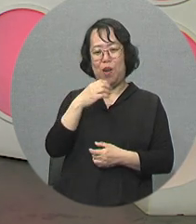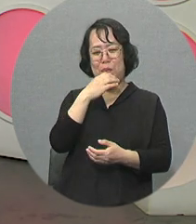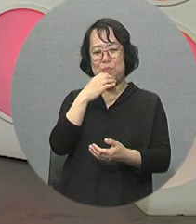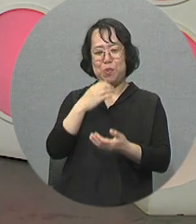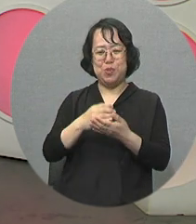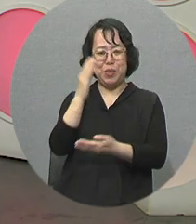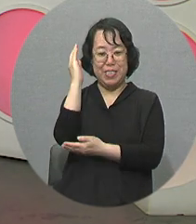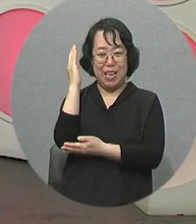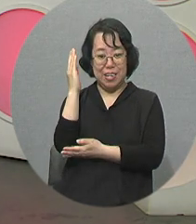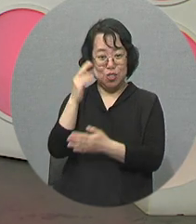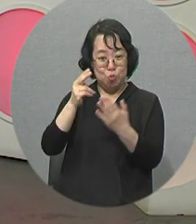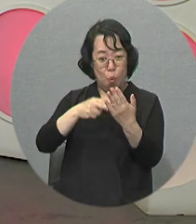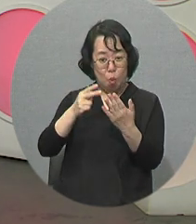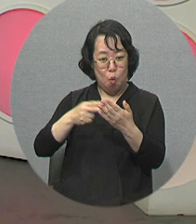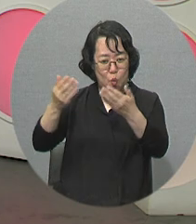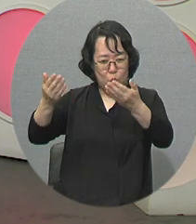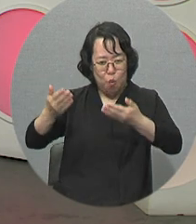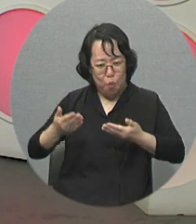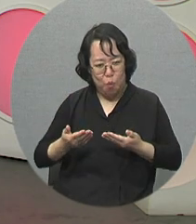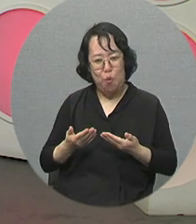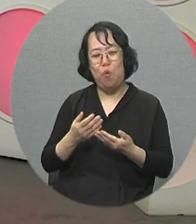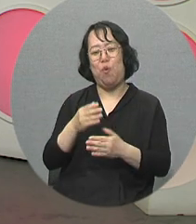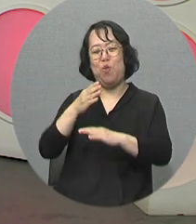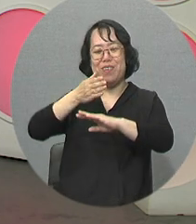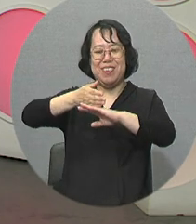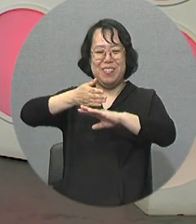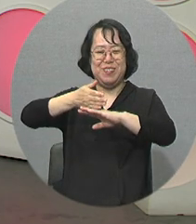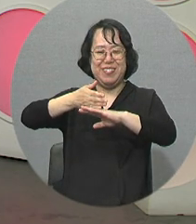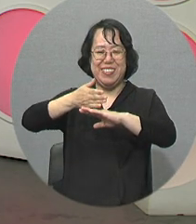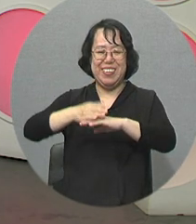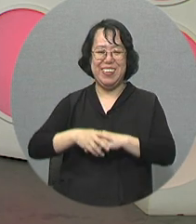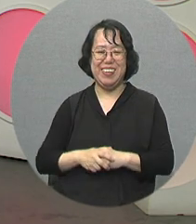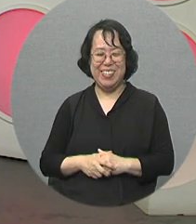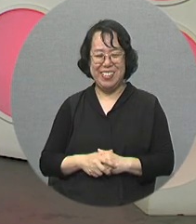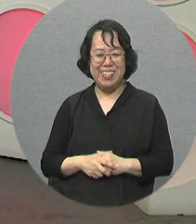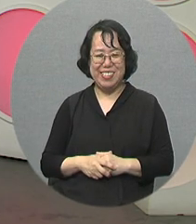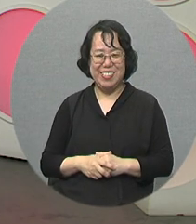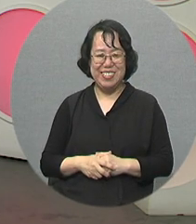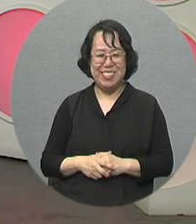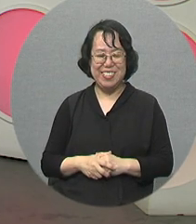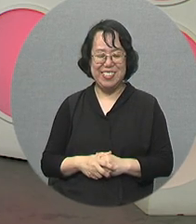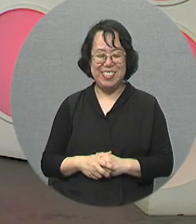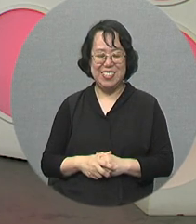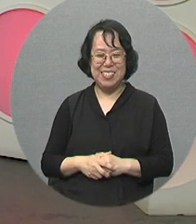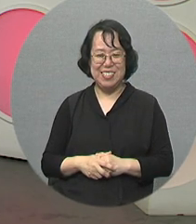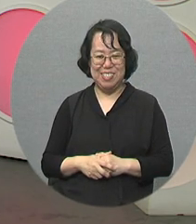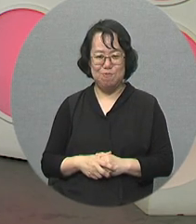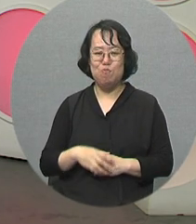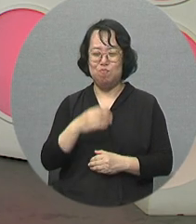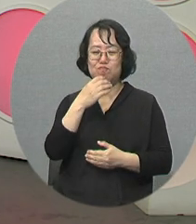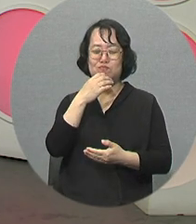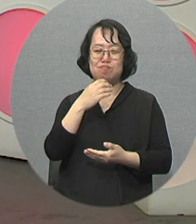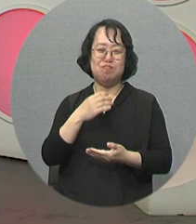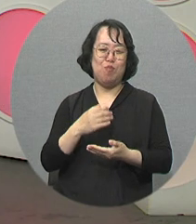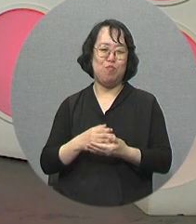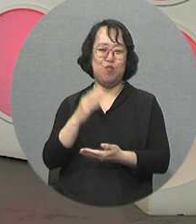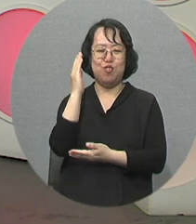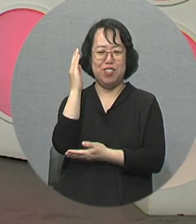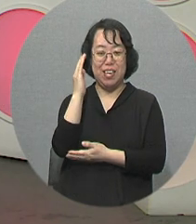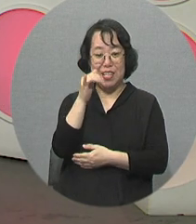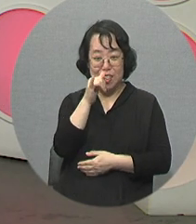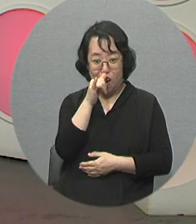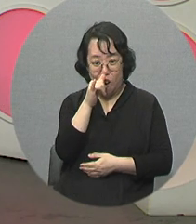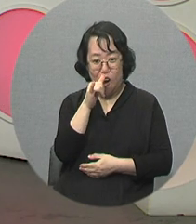사연을 해주시라고. 아이고. 또 많은 분들에 감사드리고. 네, 고맙습니다. 많은 감동 사연 좀 보내주시길